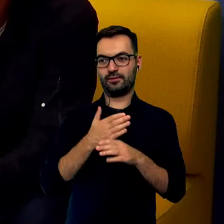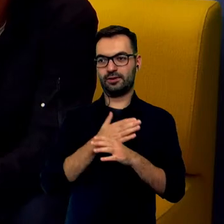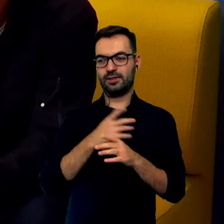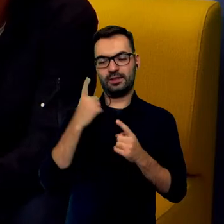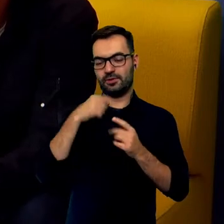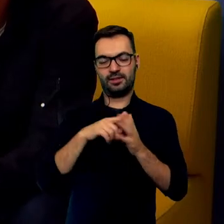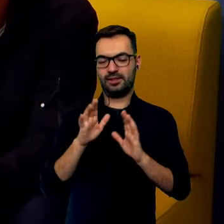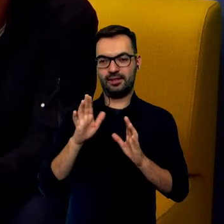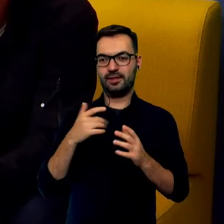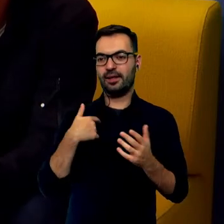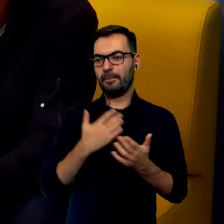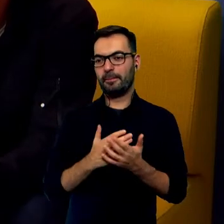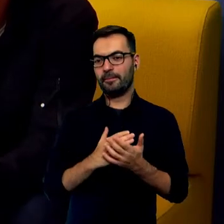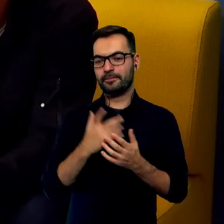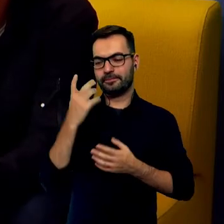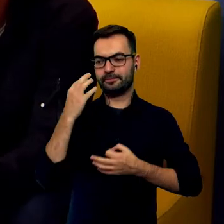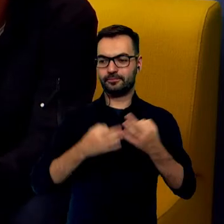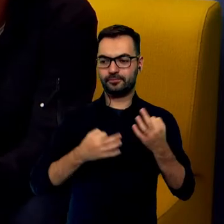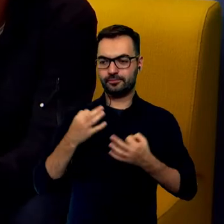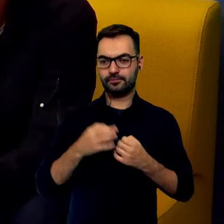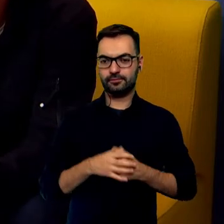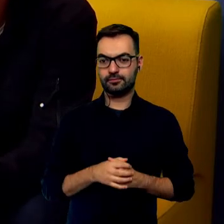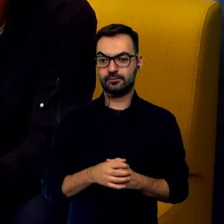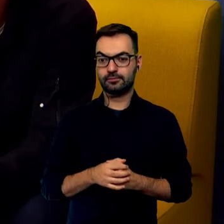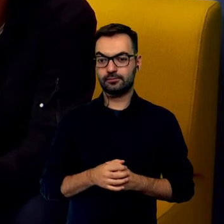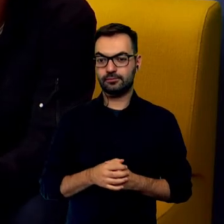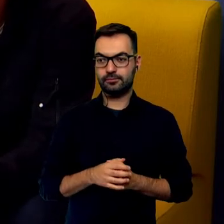tych kategoriach, tylko się zastanawiałem,